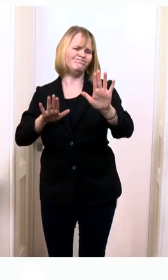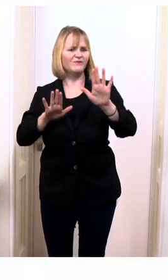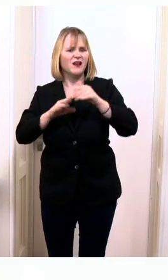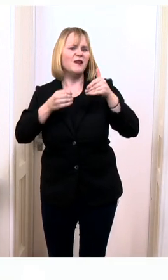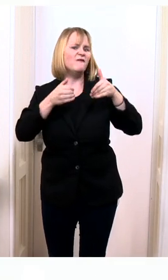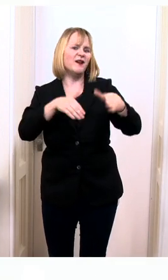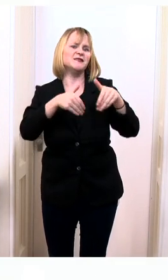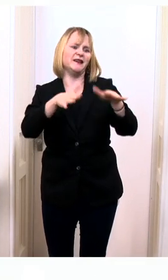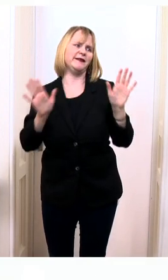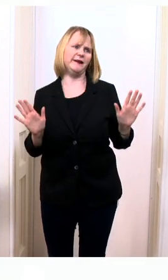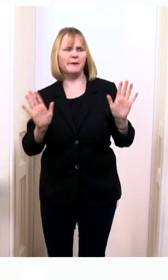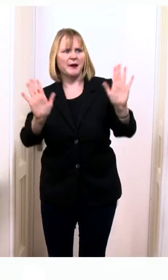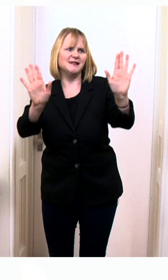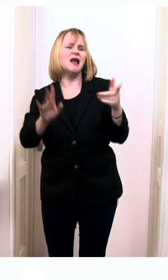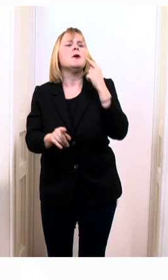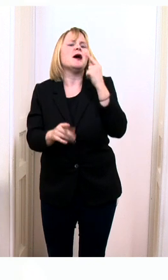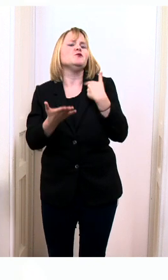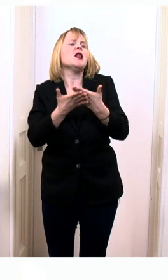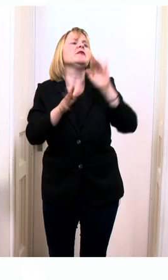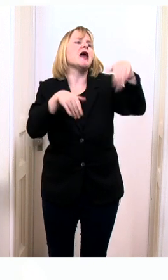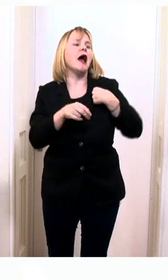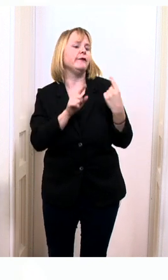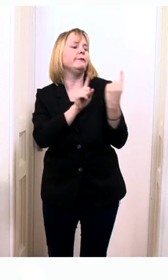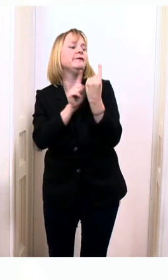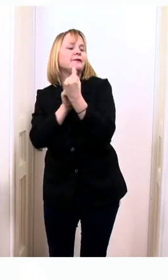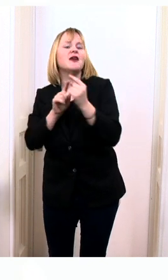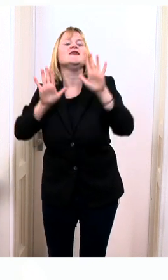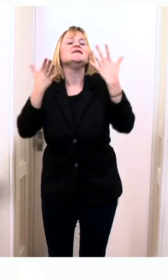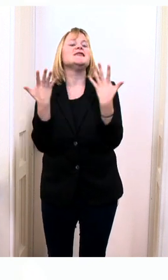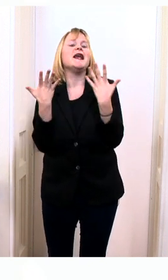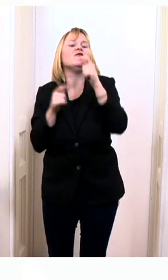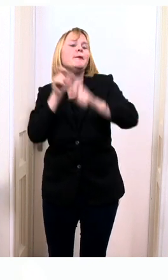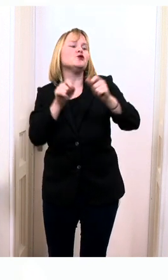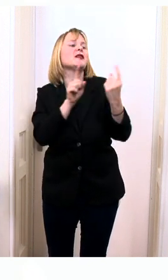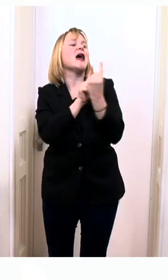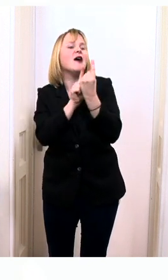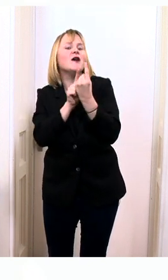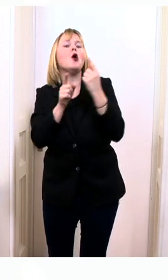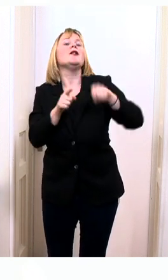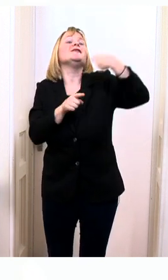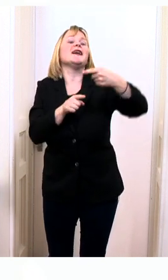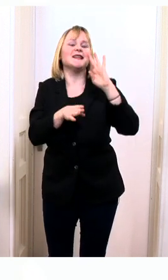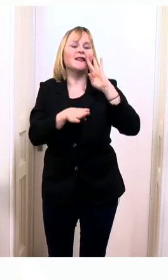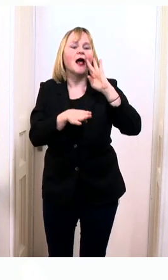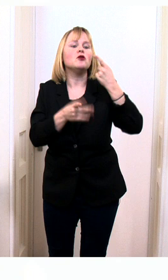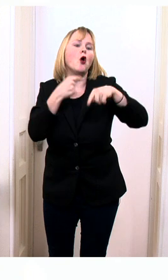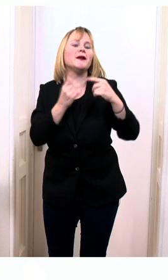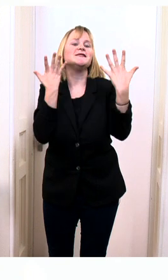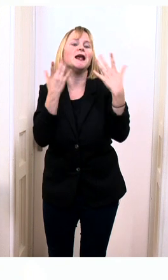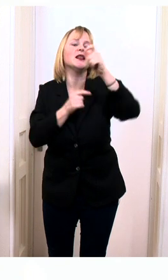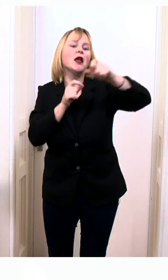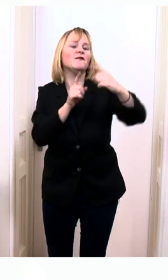denken, 10 Leute sind ja okay, dann kann man sich jeden Tag mit 10 Leuten treffen. Das geht regelmäßig schief, solche